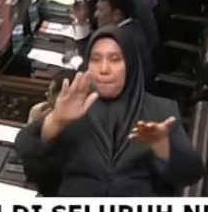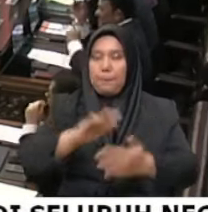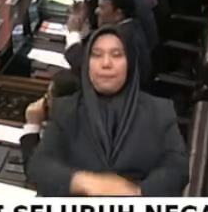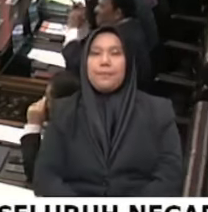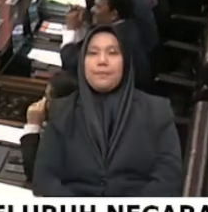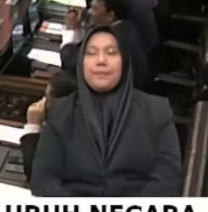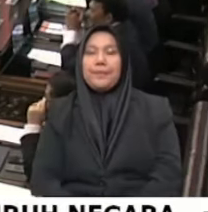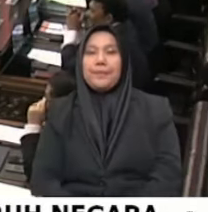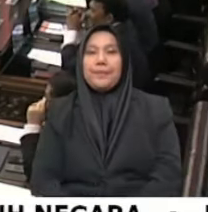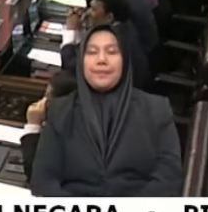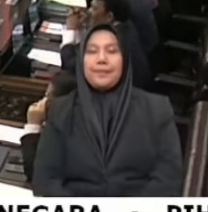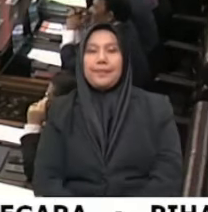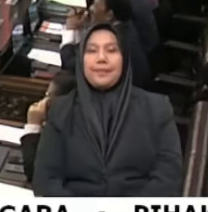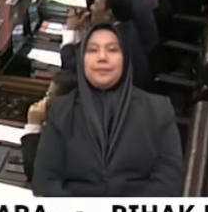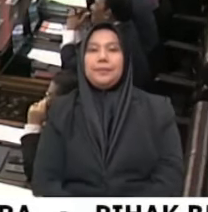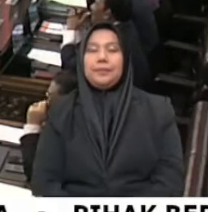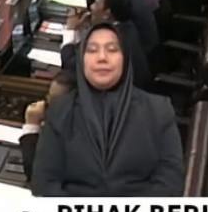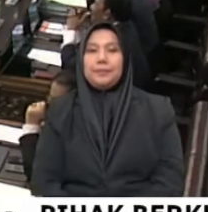Oman.